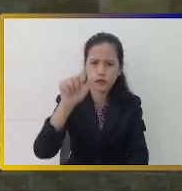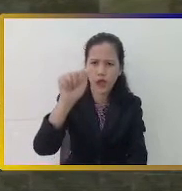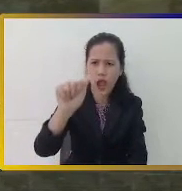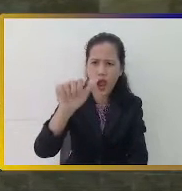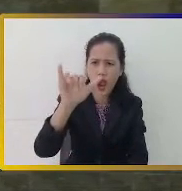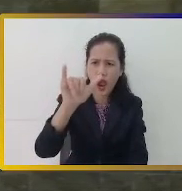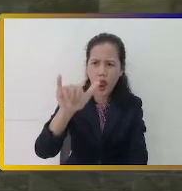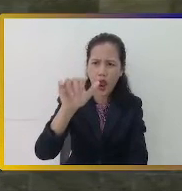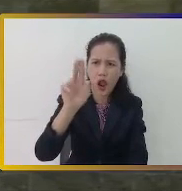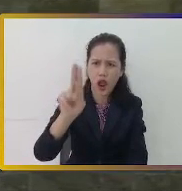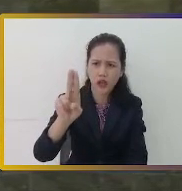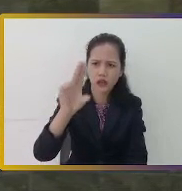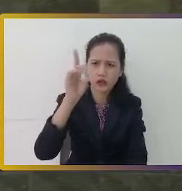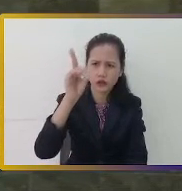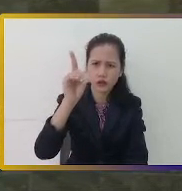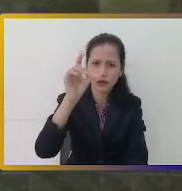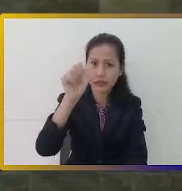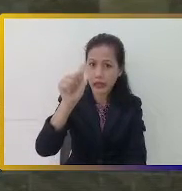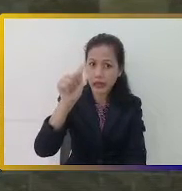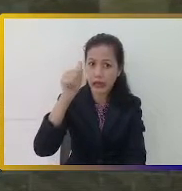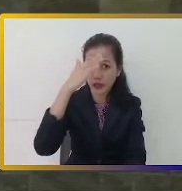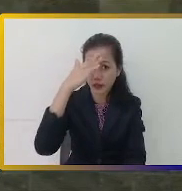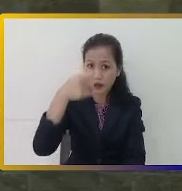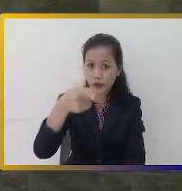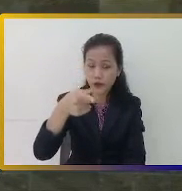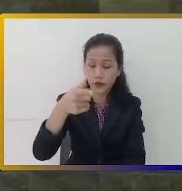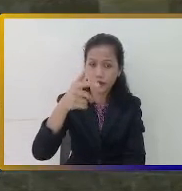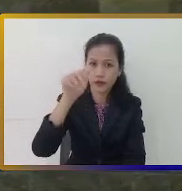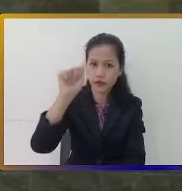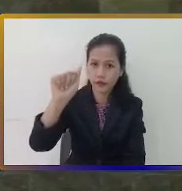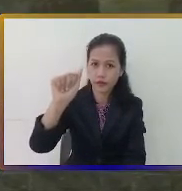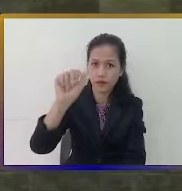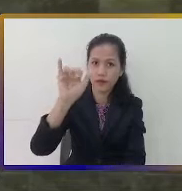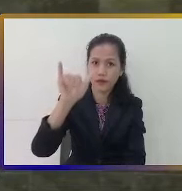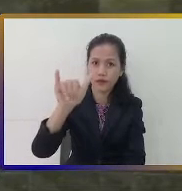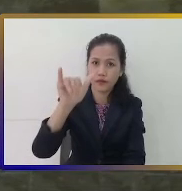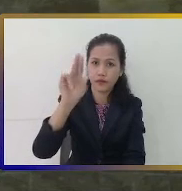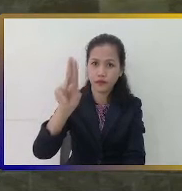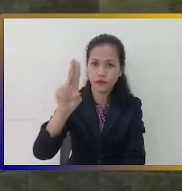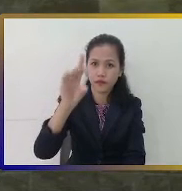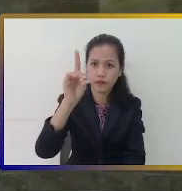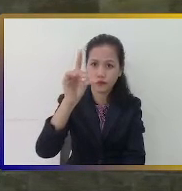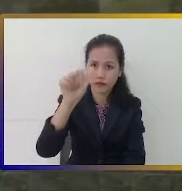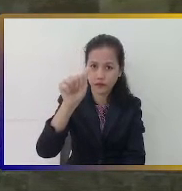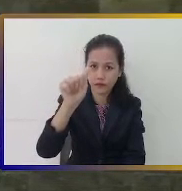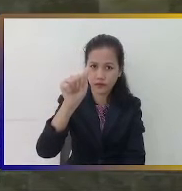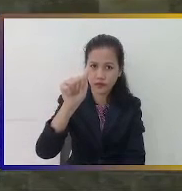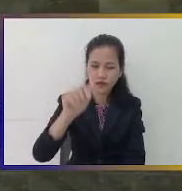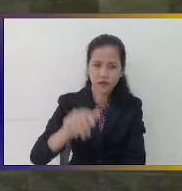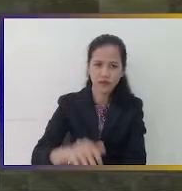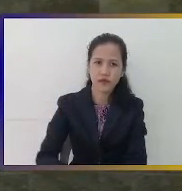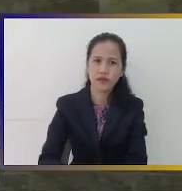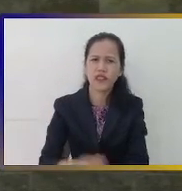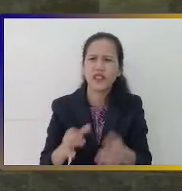Di ba? Aantayin nila yung so-called ayuda eh. Kapatid, ang ayuda may hangganan po